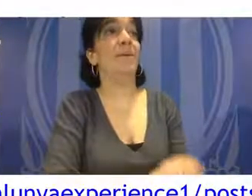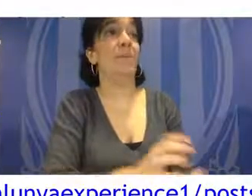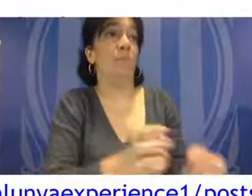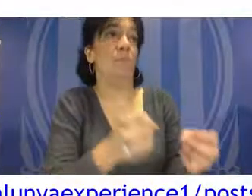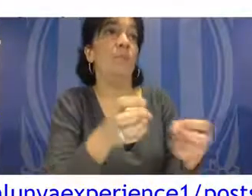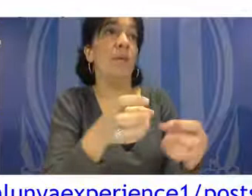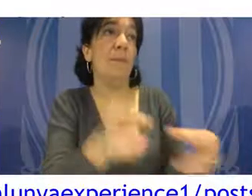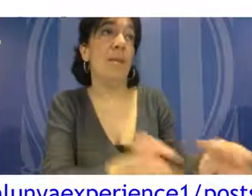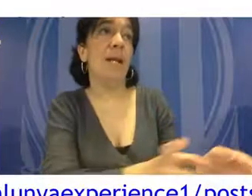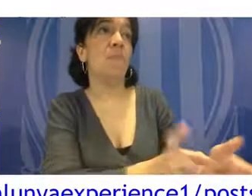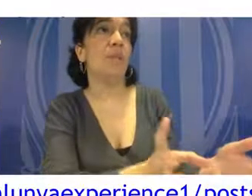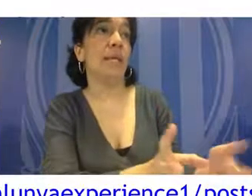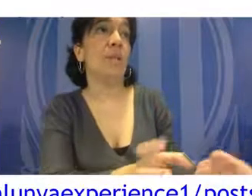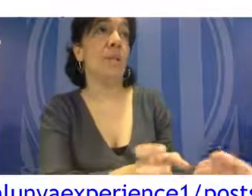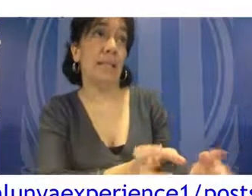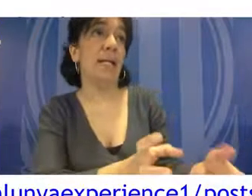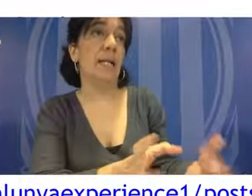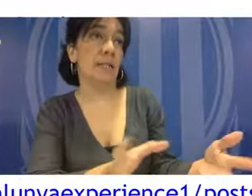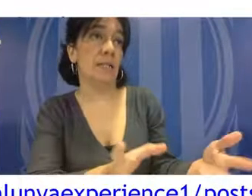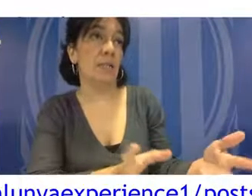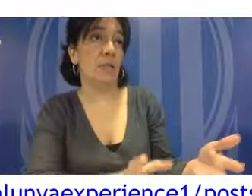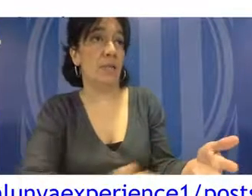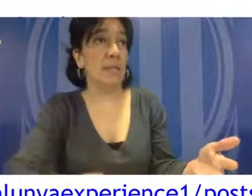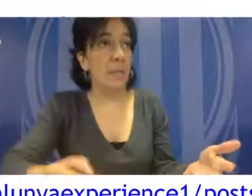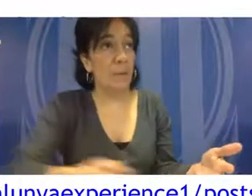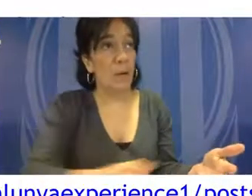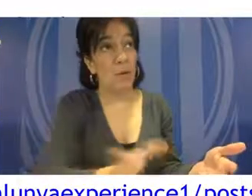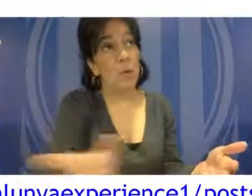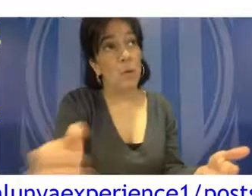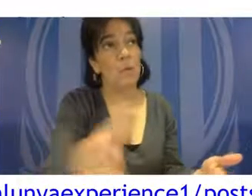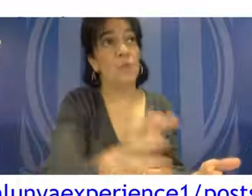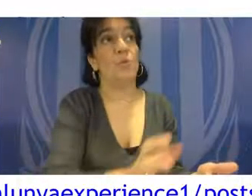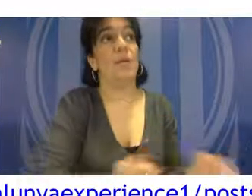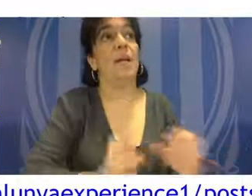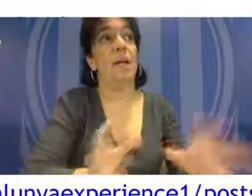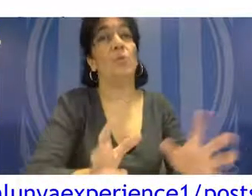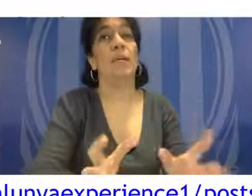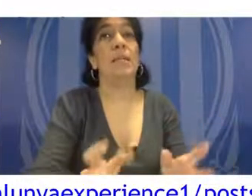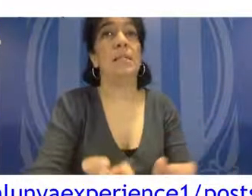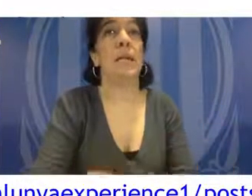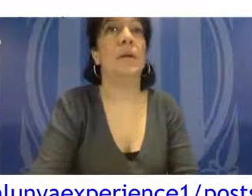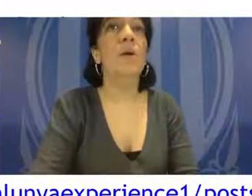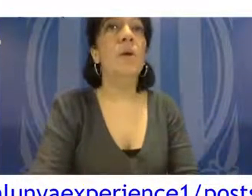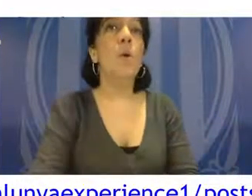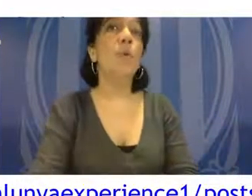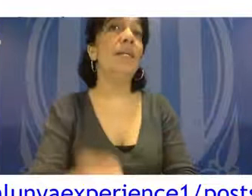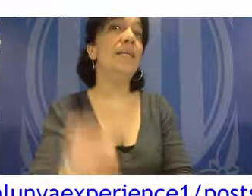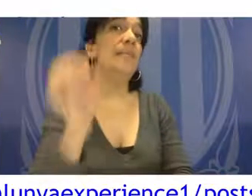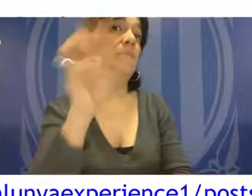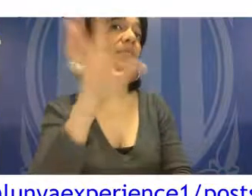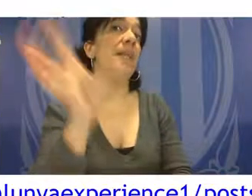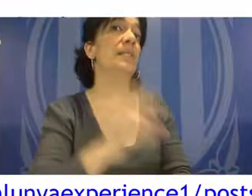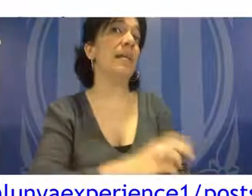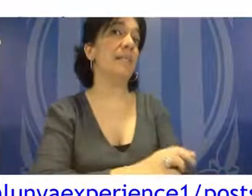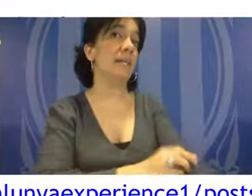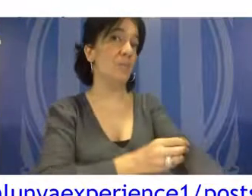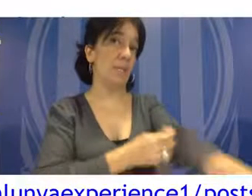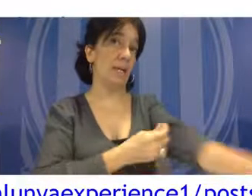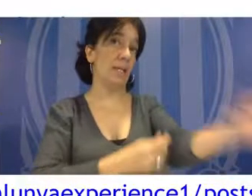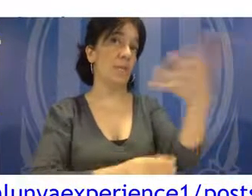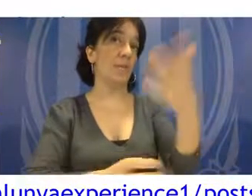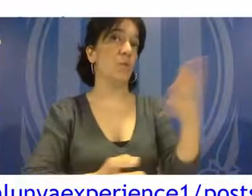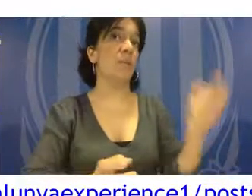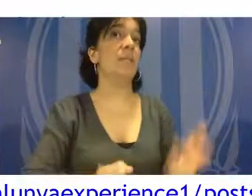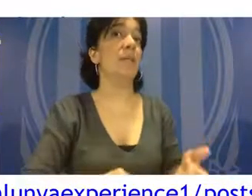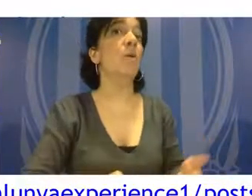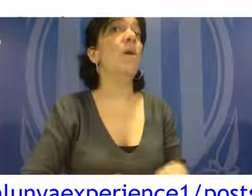també podem veure la importància que tenen les xarxes socials i cap a on i com les podem anar potenciant. Utilitzem diferents hashtags perquè